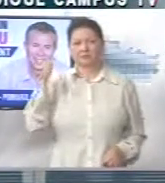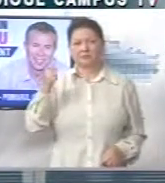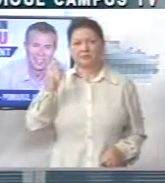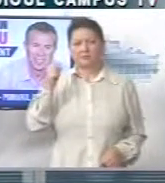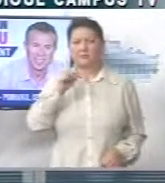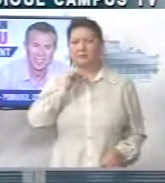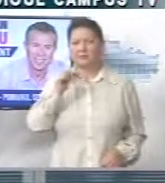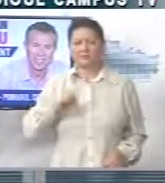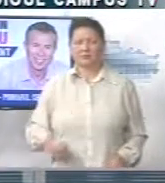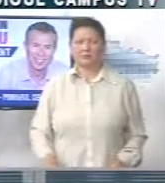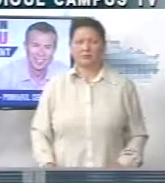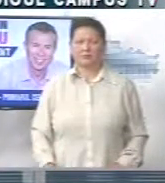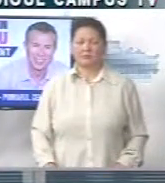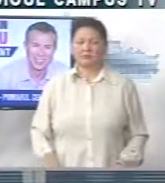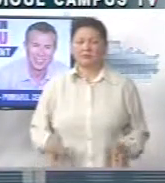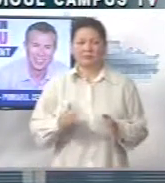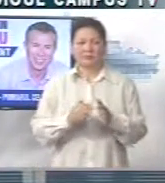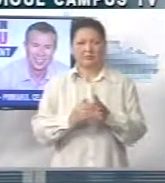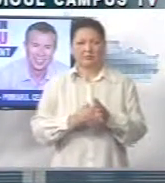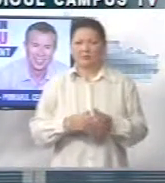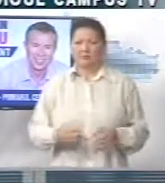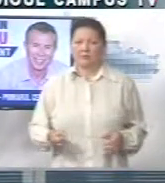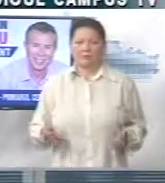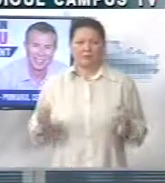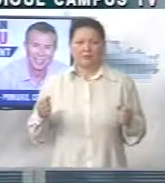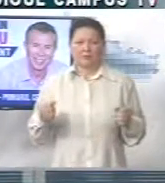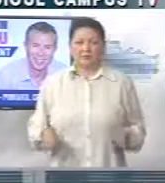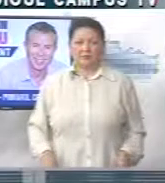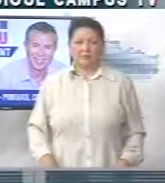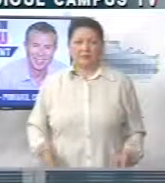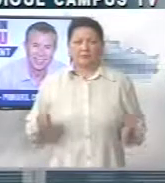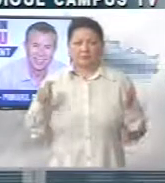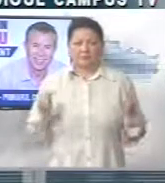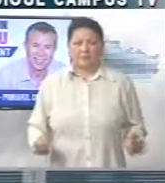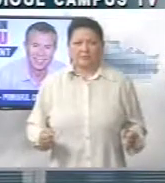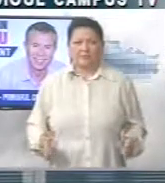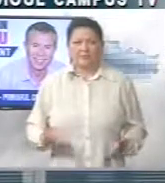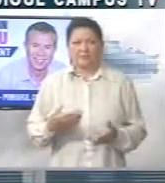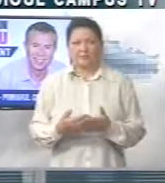trebuie să existe un efort din partea autorităților statului la nivel central pentru